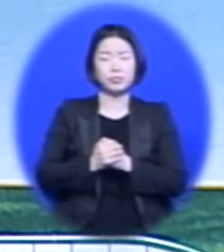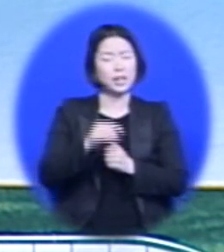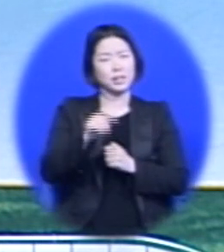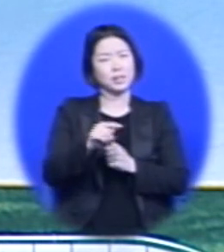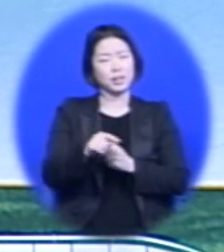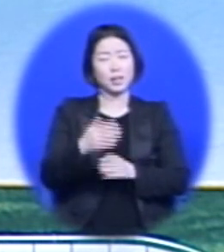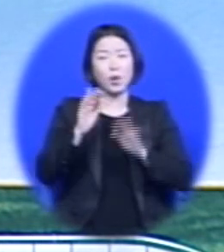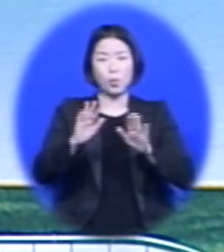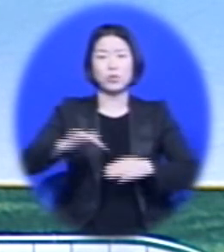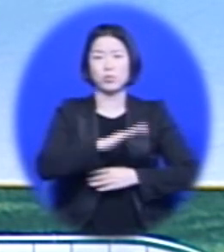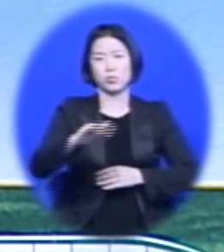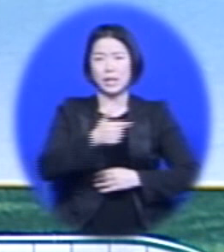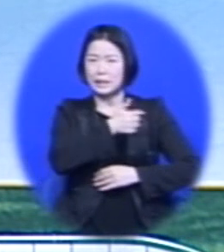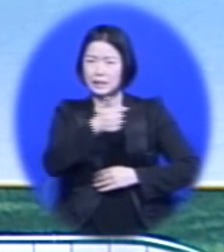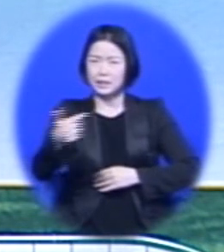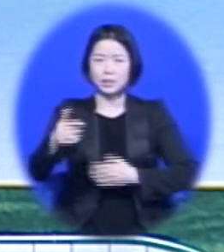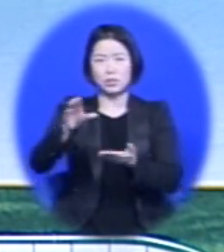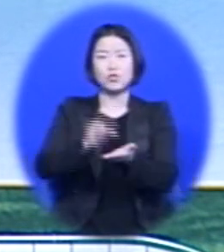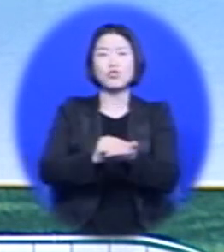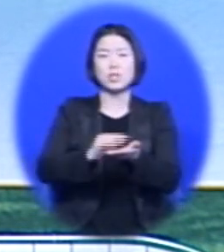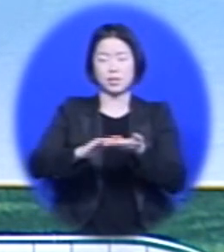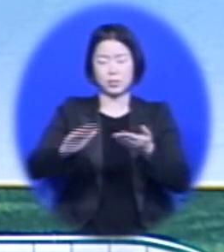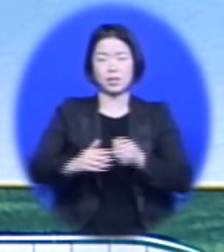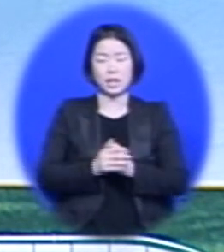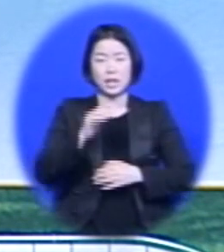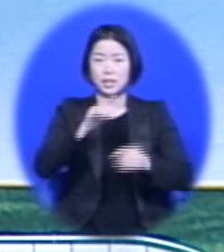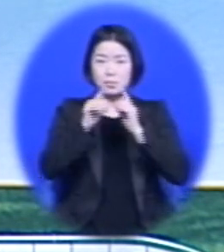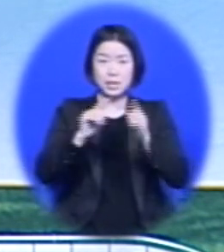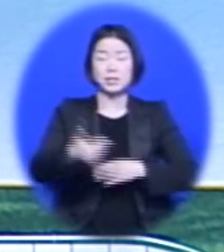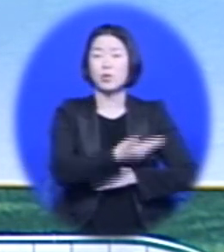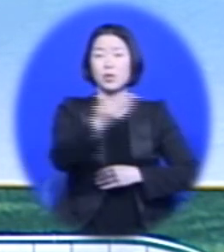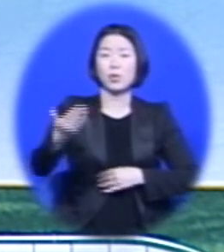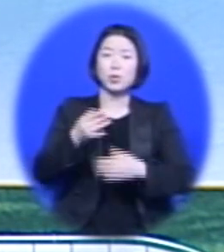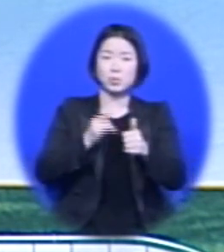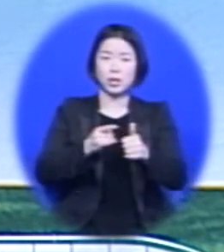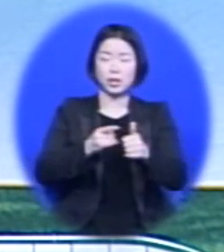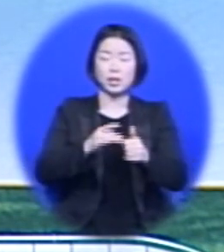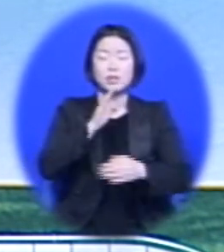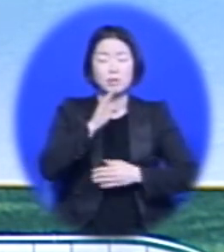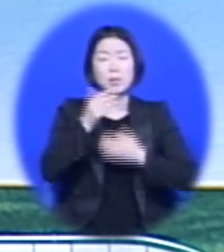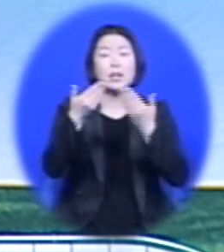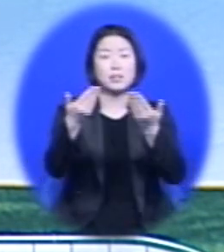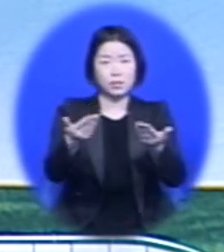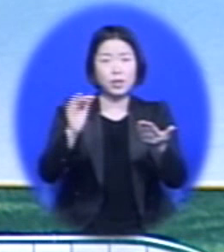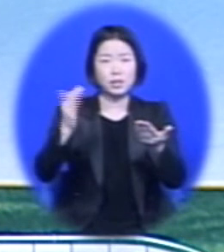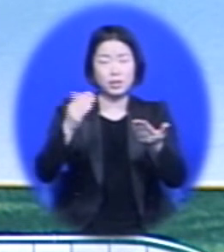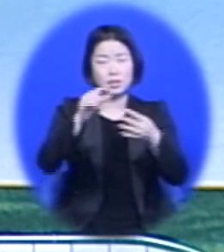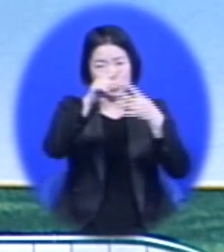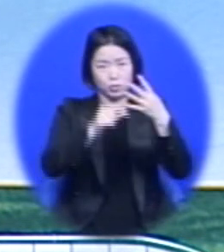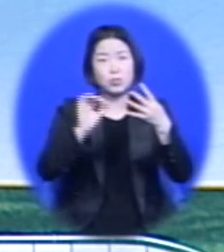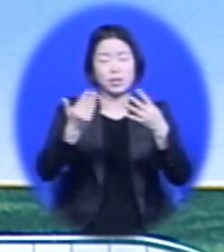이것이 오늘 우리의 큰 숙제입니다. 오늘 이 말씀을 여러분들에게 정말 드려야 할 이제 순서가 된